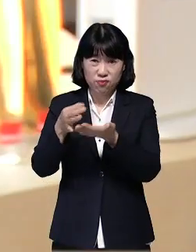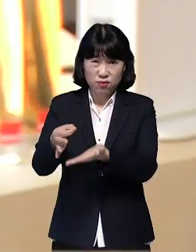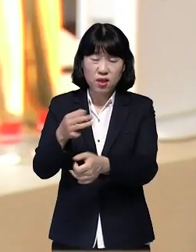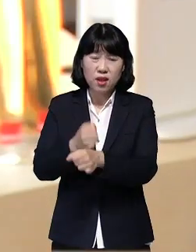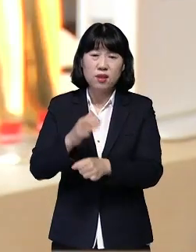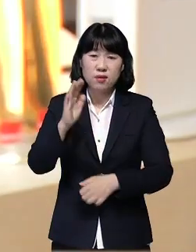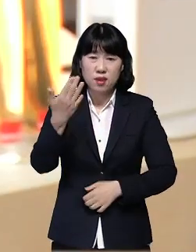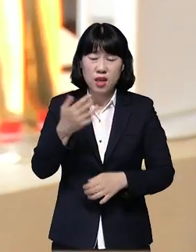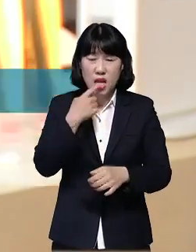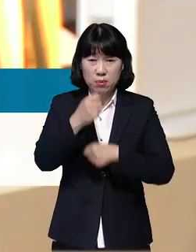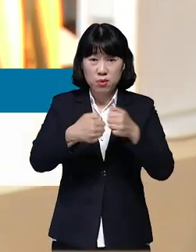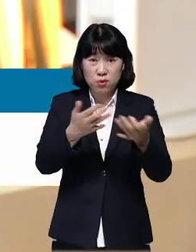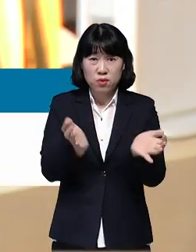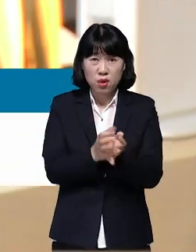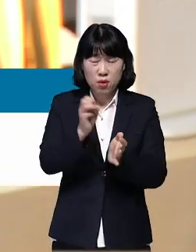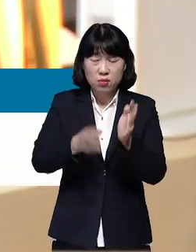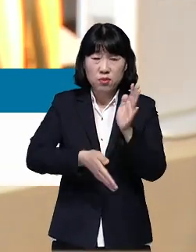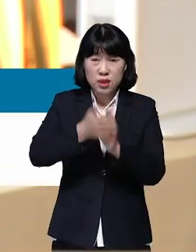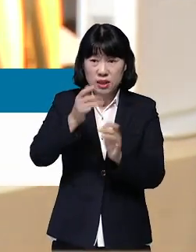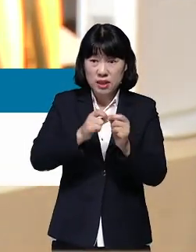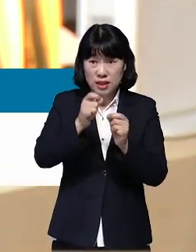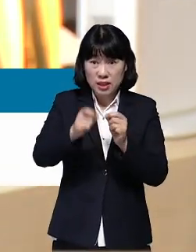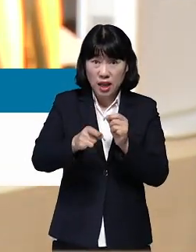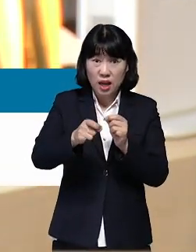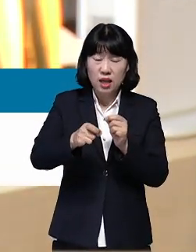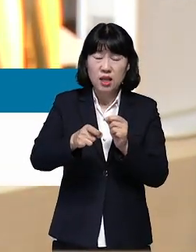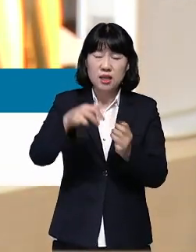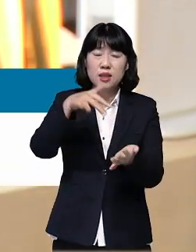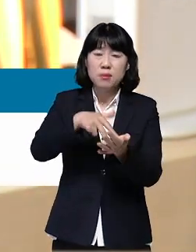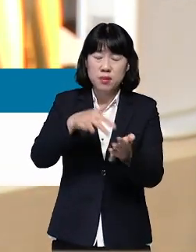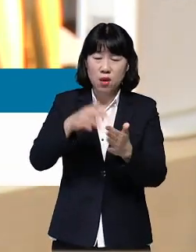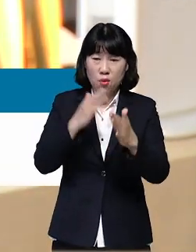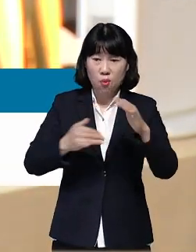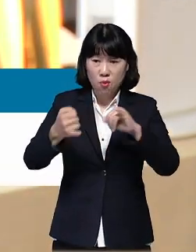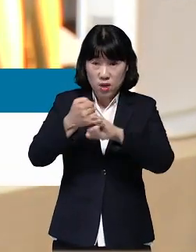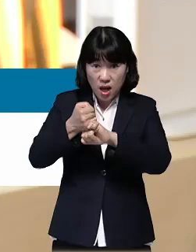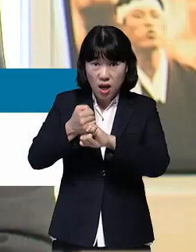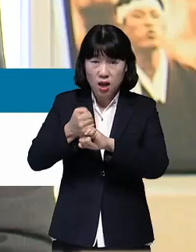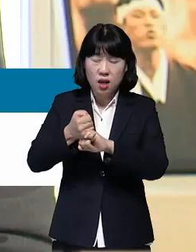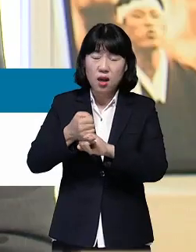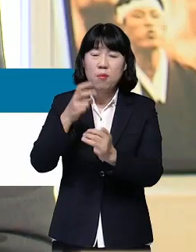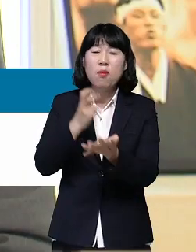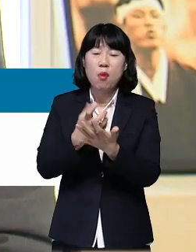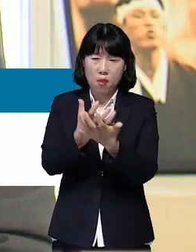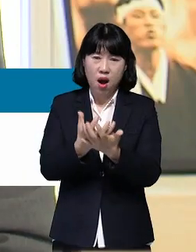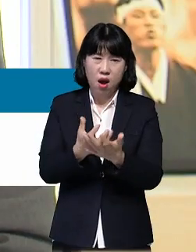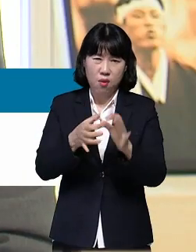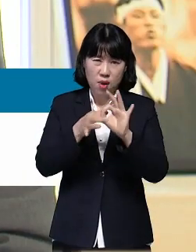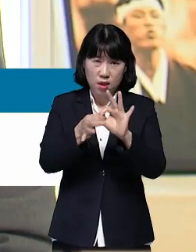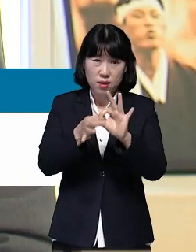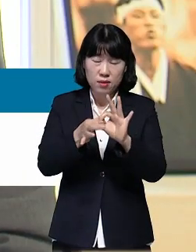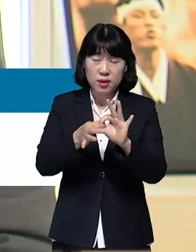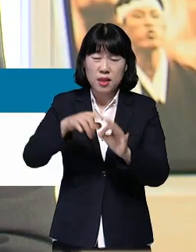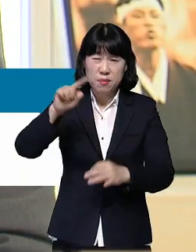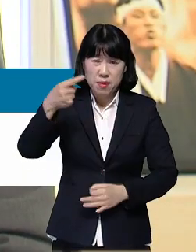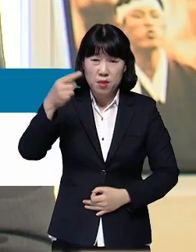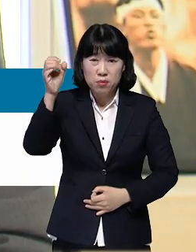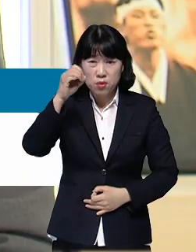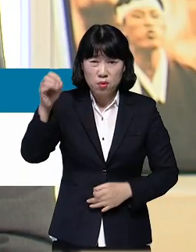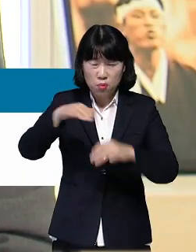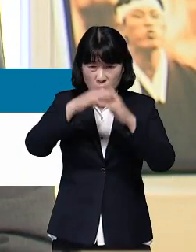민주당 광주광역시당 차원의 공약들이 있었습니다. 법안 관련된 그것들을 100% 모두